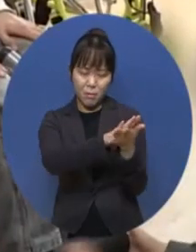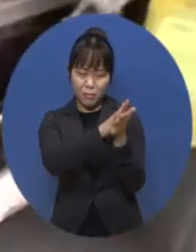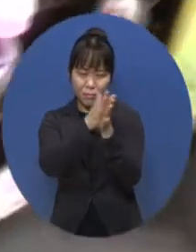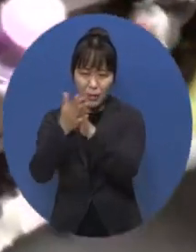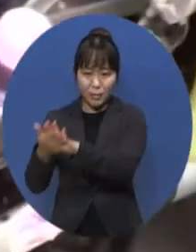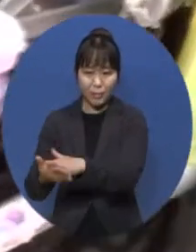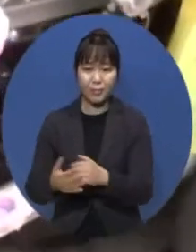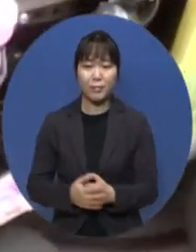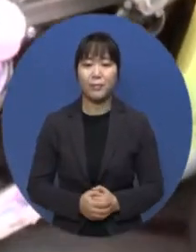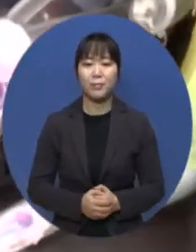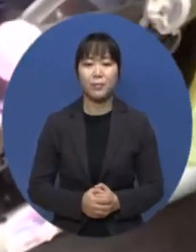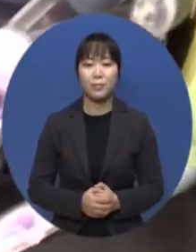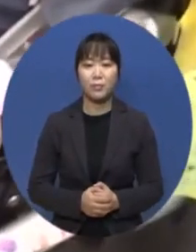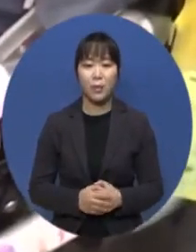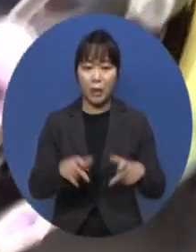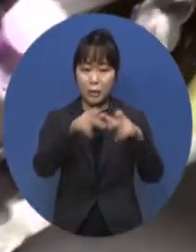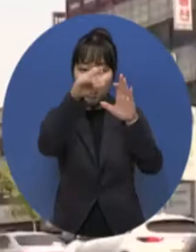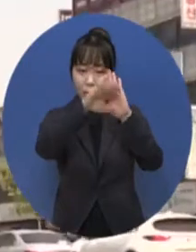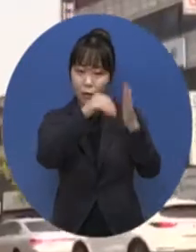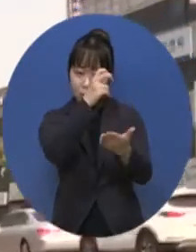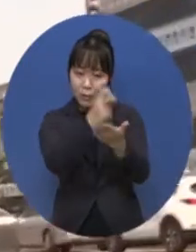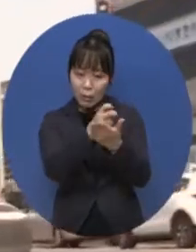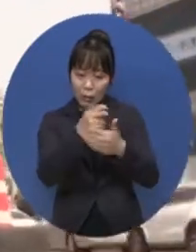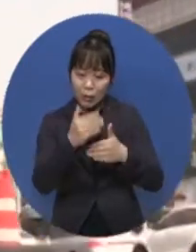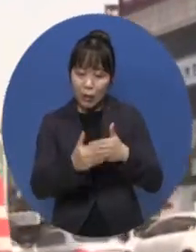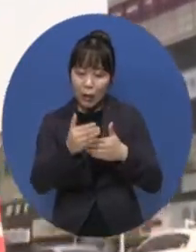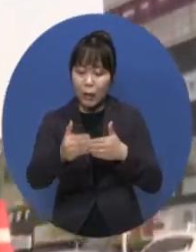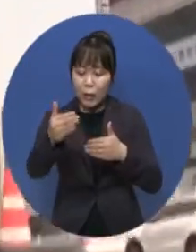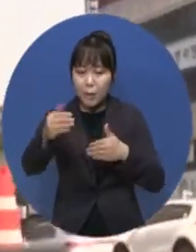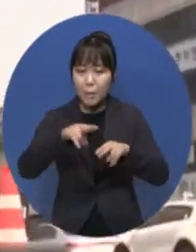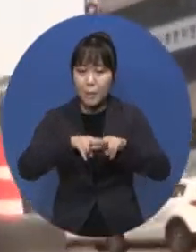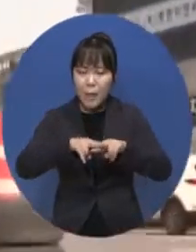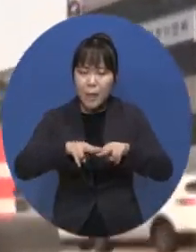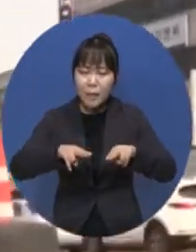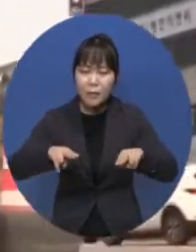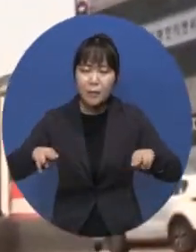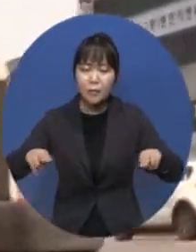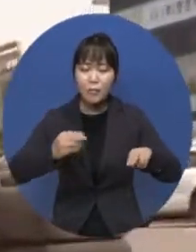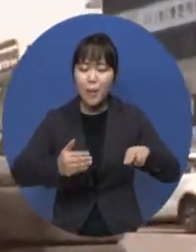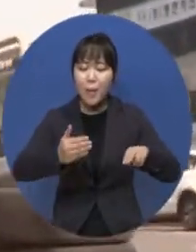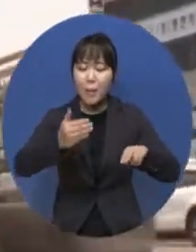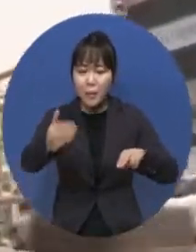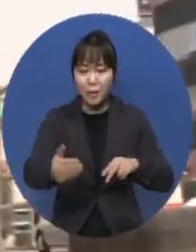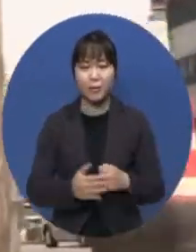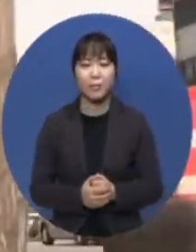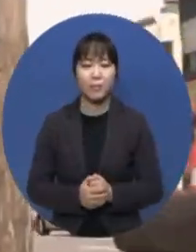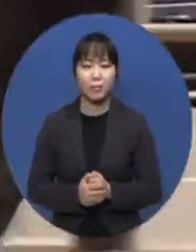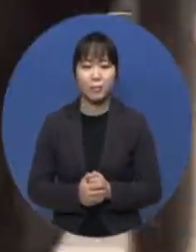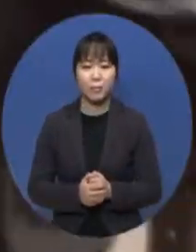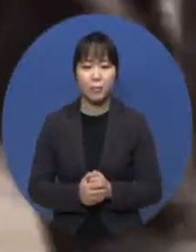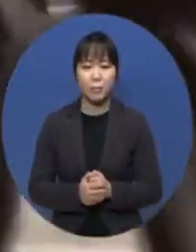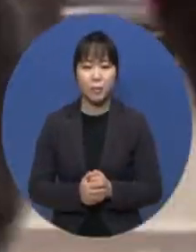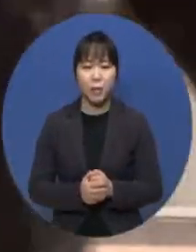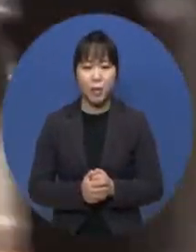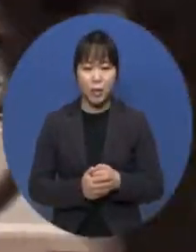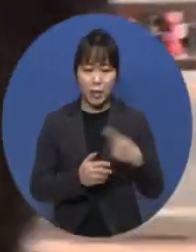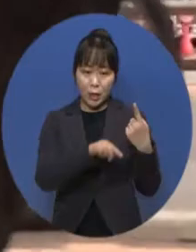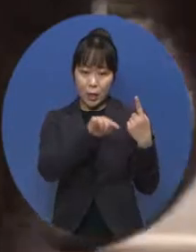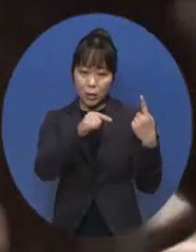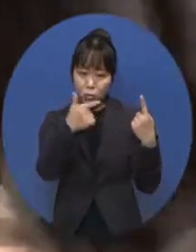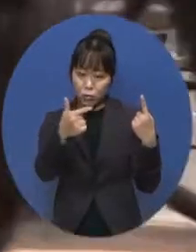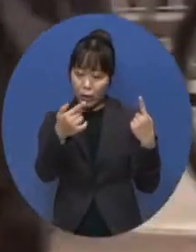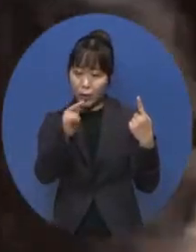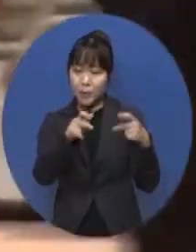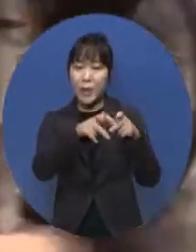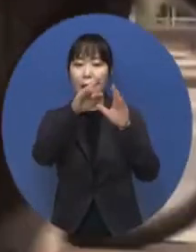맞이했습니다. 장애 등급제의 단계적 폐지가 시작된 것입니다. 종전 1에서 6급의 장애